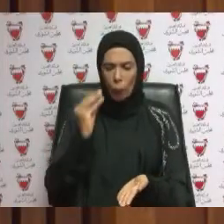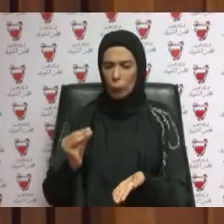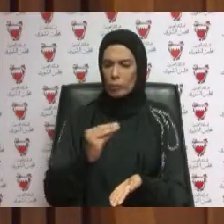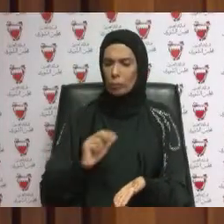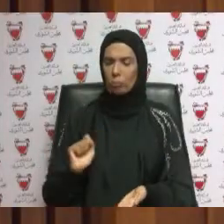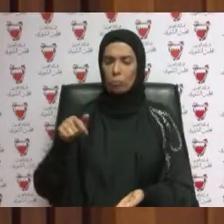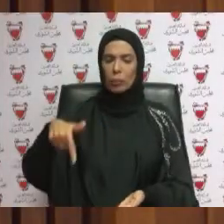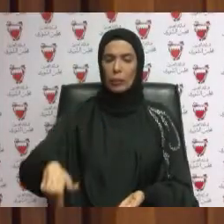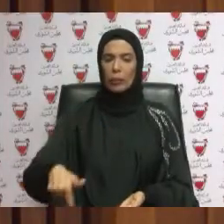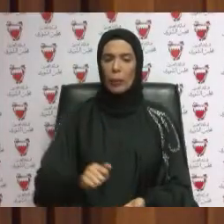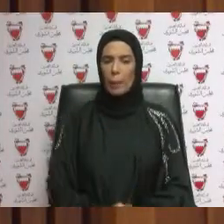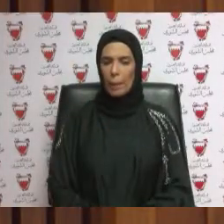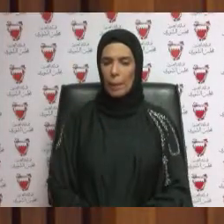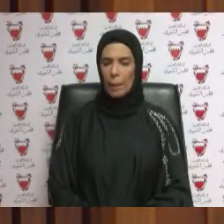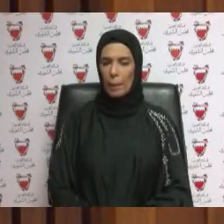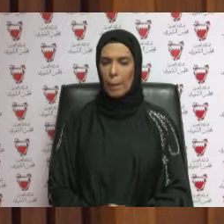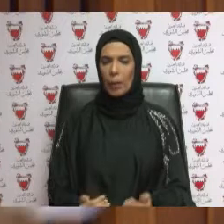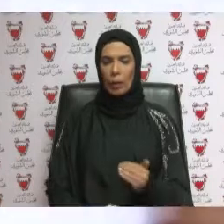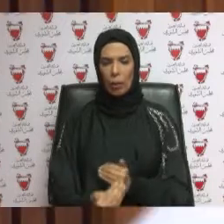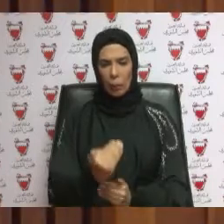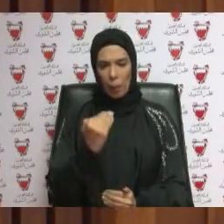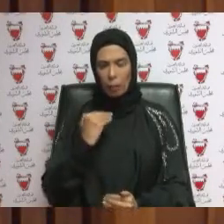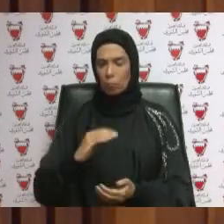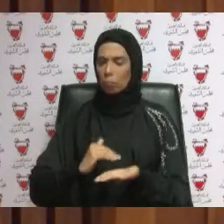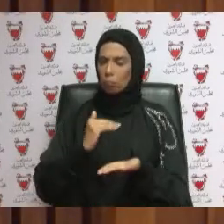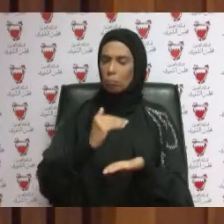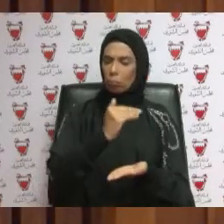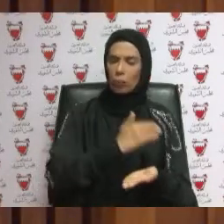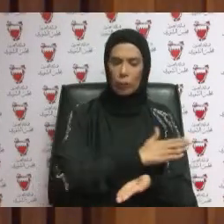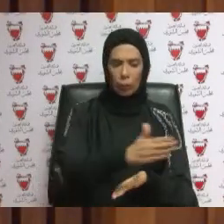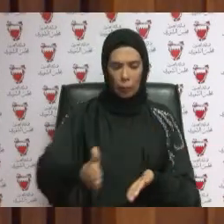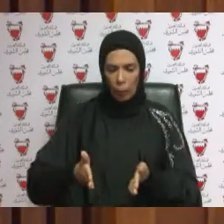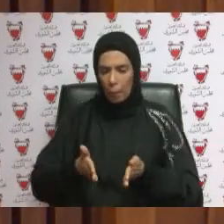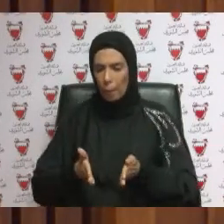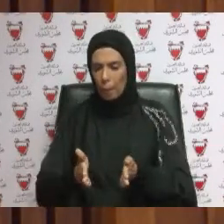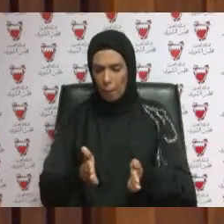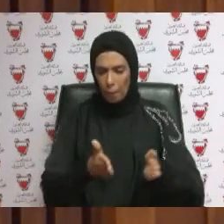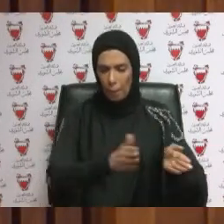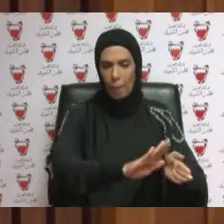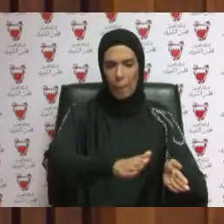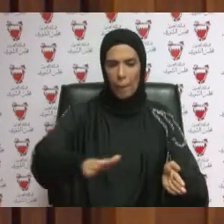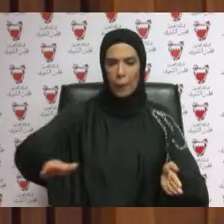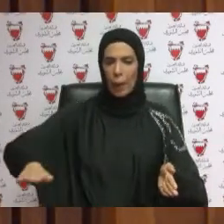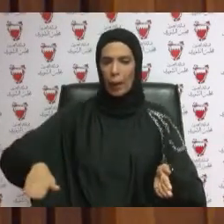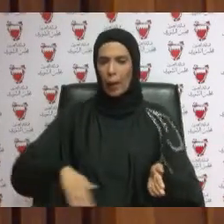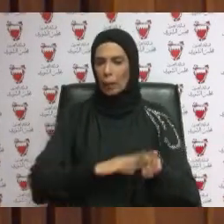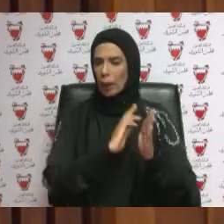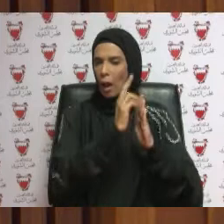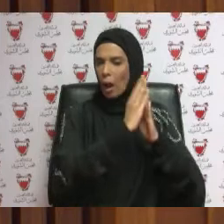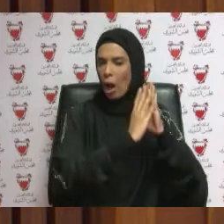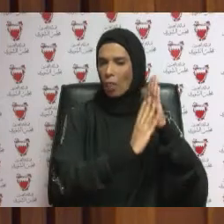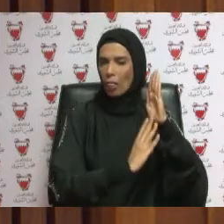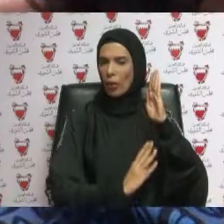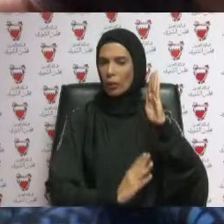المواطنين بها من تحديد مواقع الخدمات العامة والممرات المائية والمناطق الأثرية إن